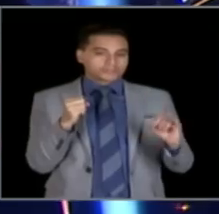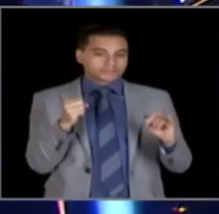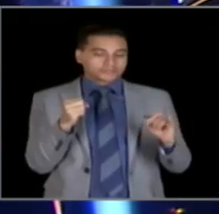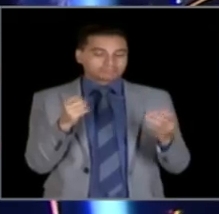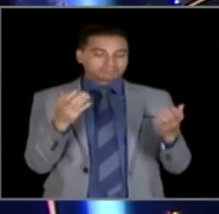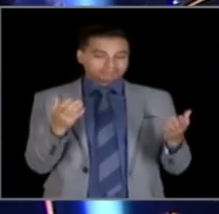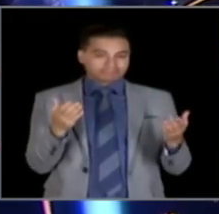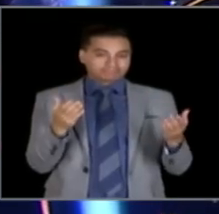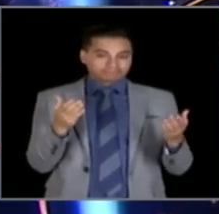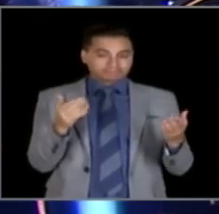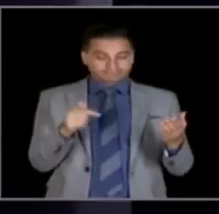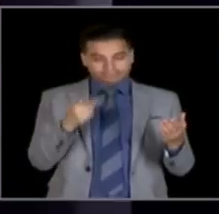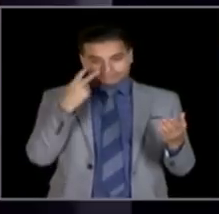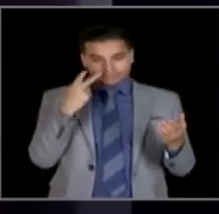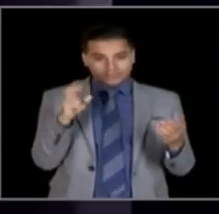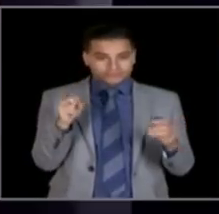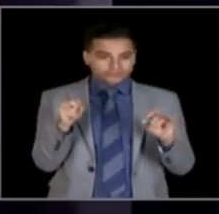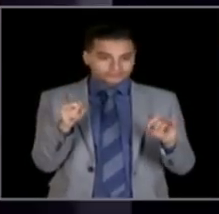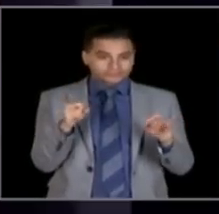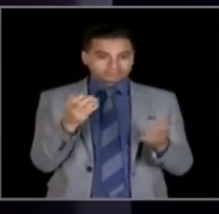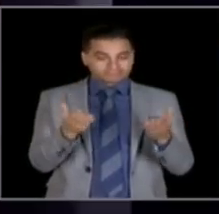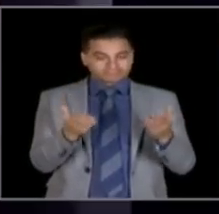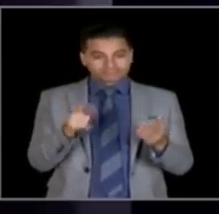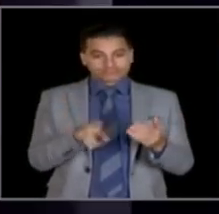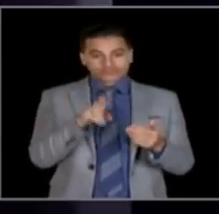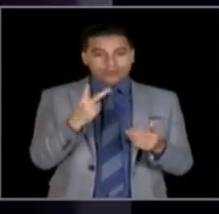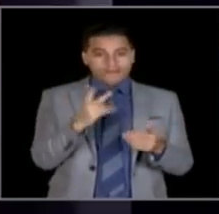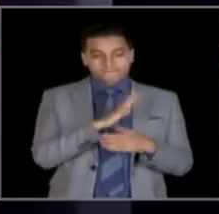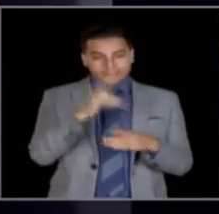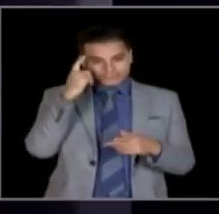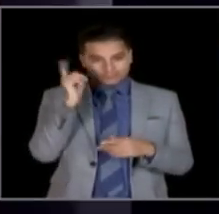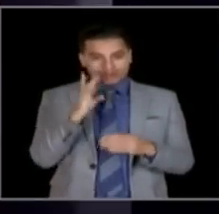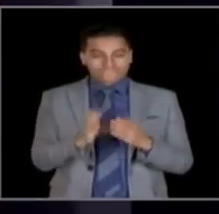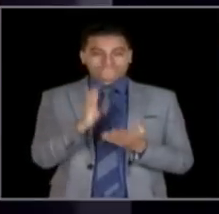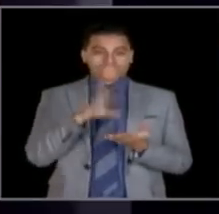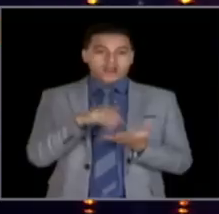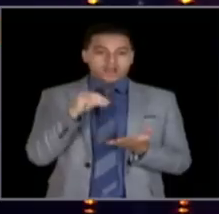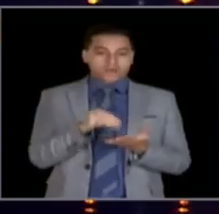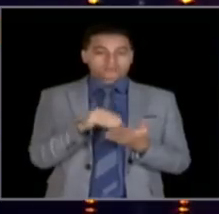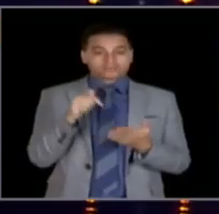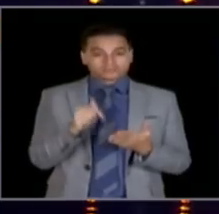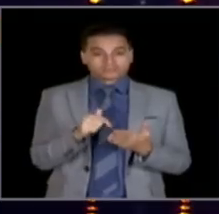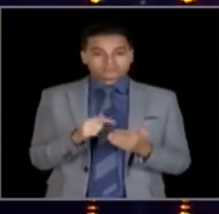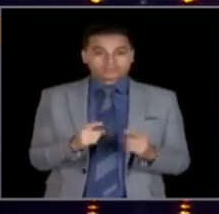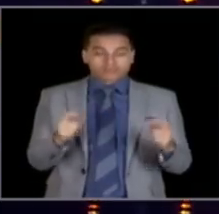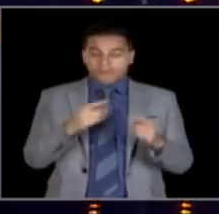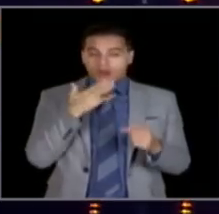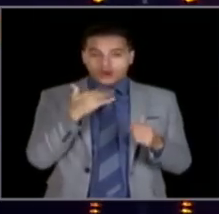50 التماسيح أليجيترز. سؤالين ما تجاوبوش في الفقرة الأولى. المباراة